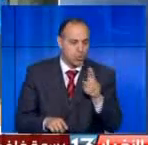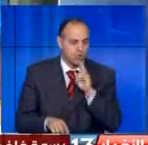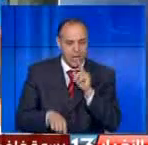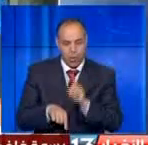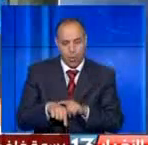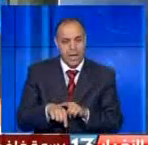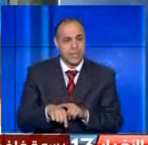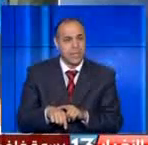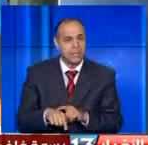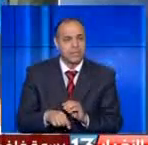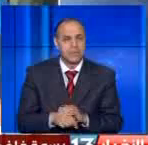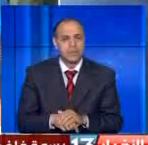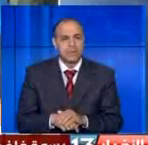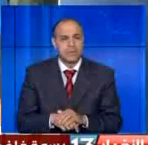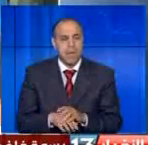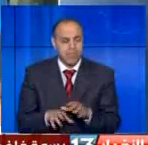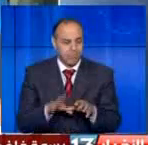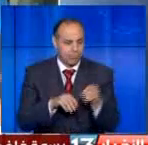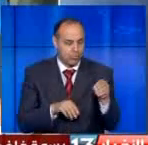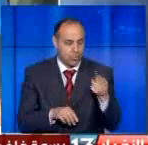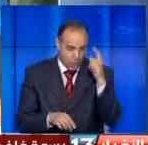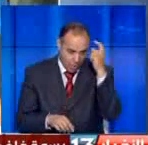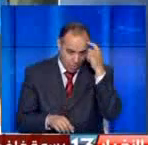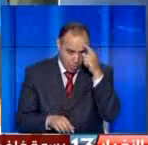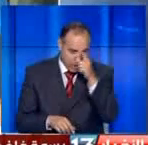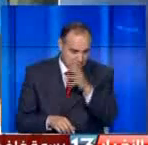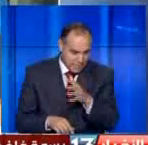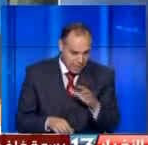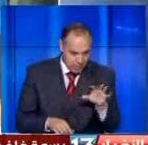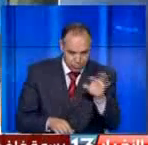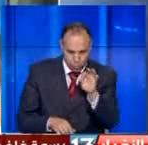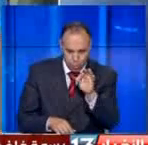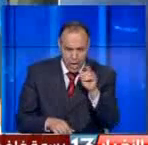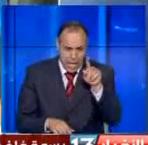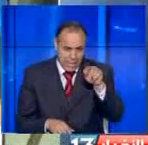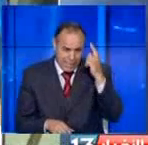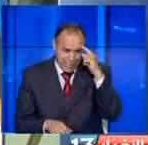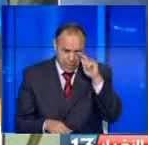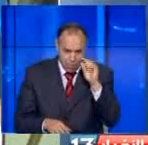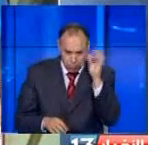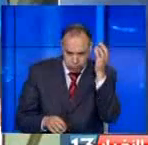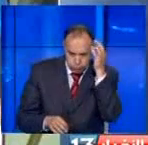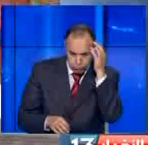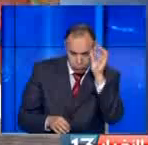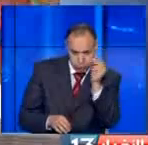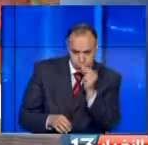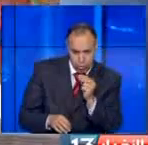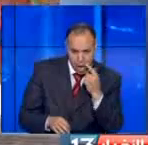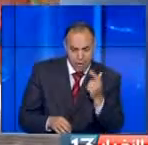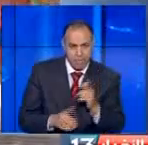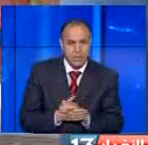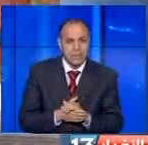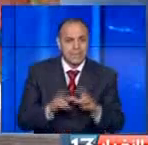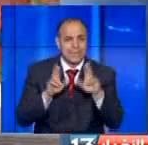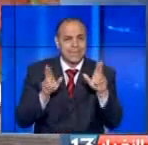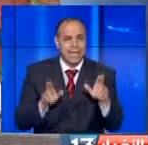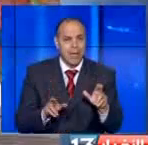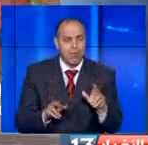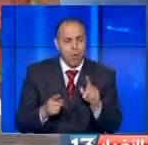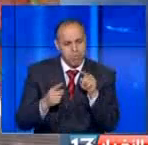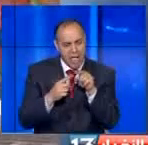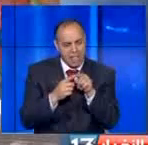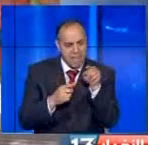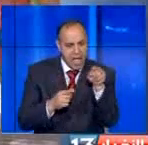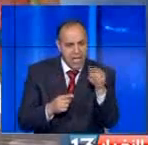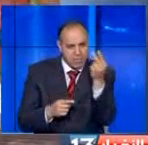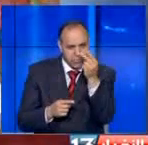نهار باش نخرجوا شنو اللي عندنا في الصغار، خاطر كل صغير وعنده ما يقول في روحه في الرسم. كل تابلو يرمز الحاجة